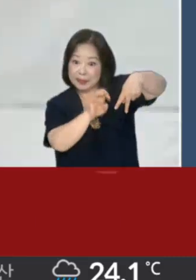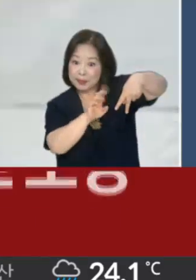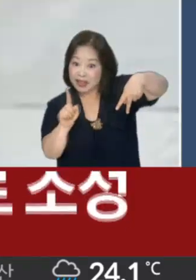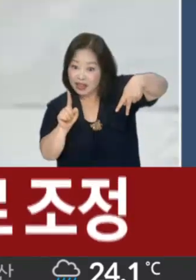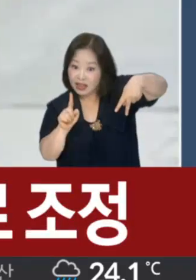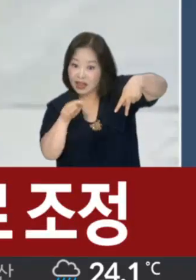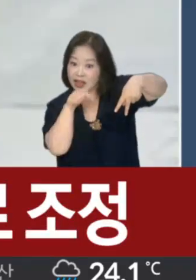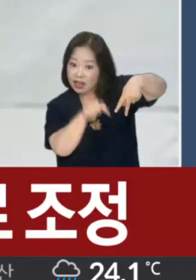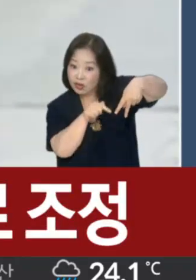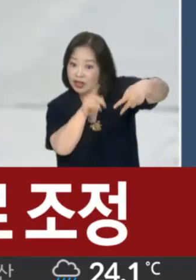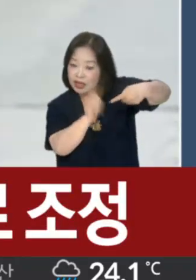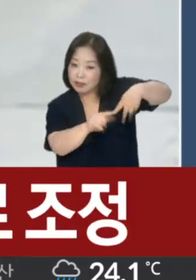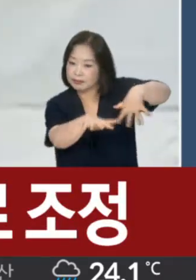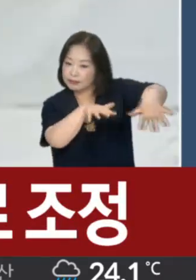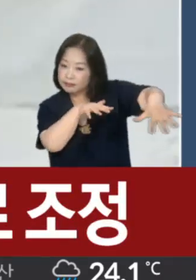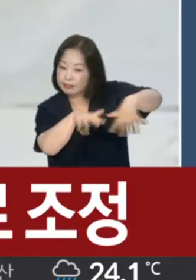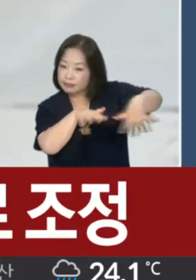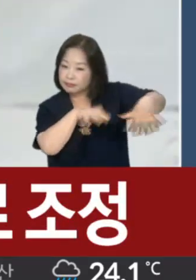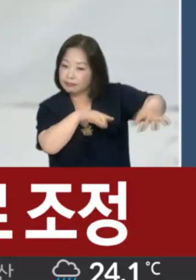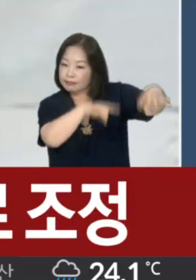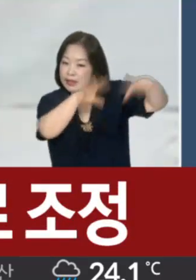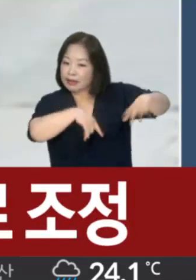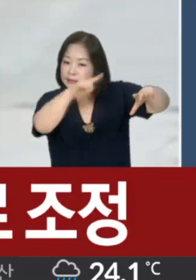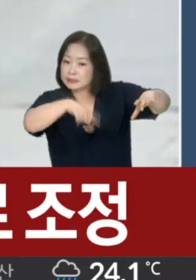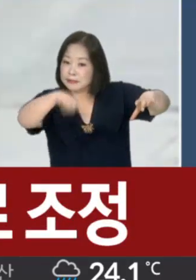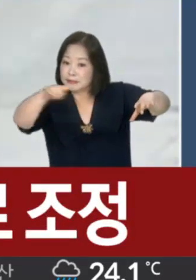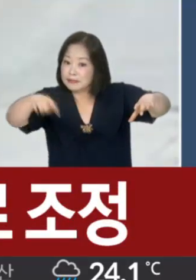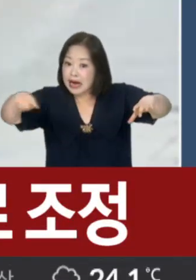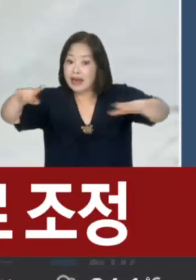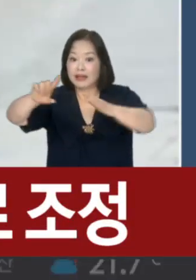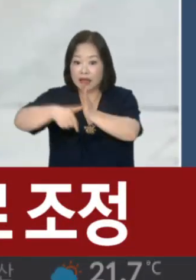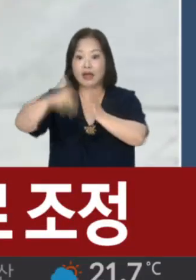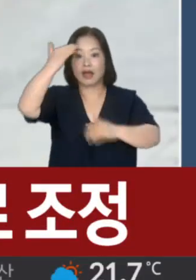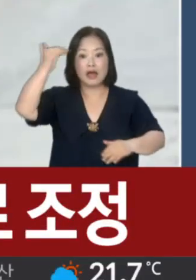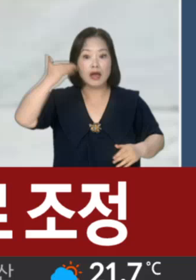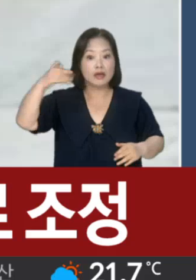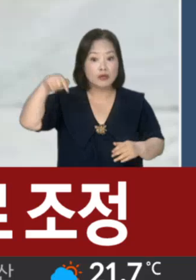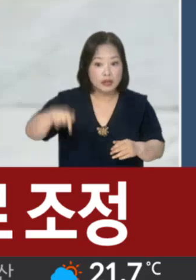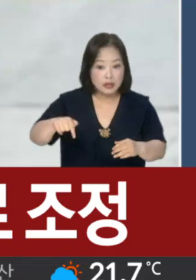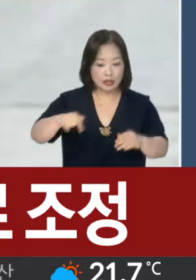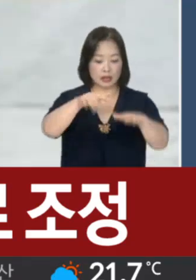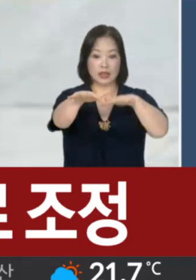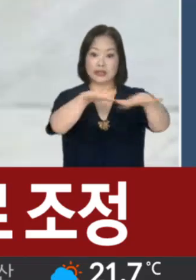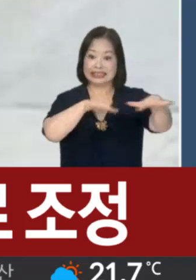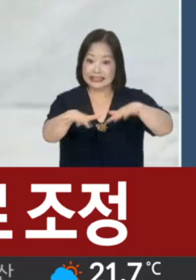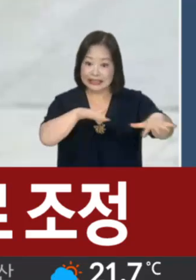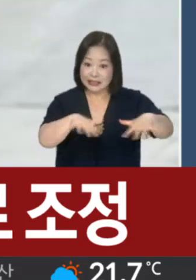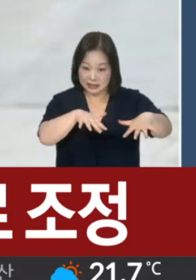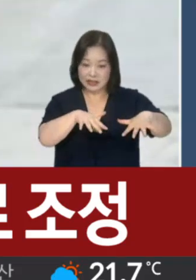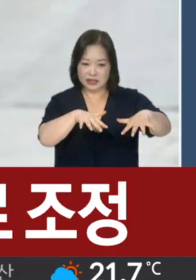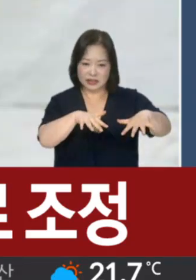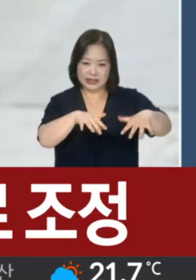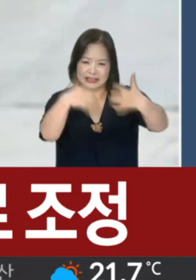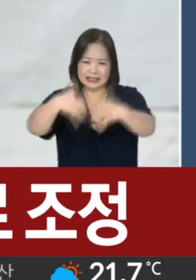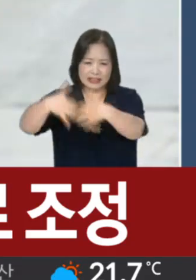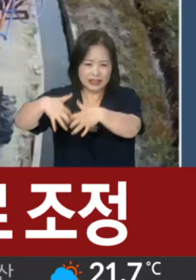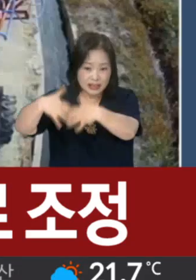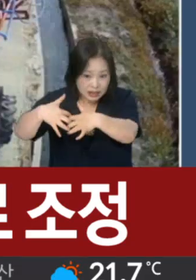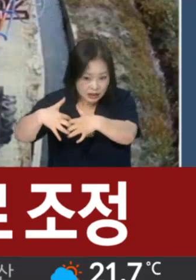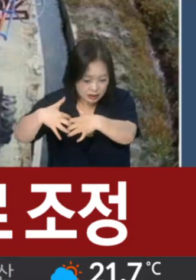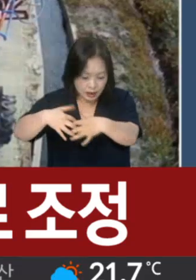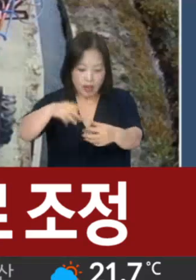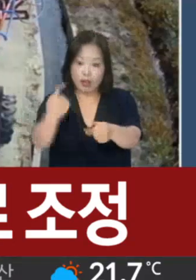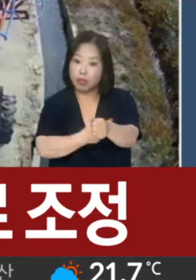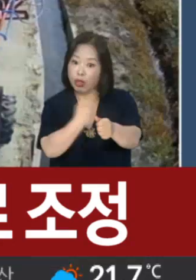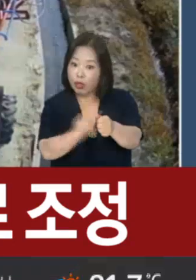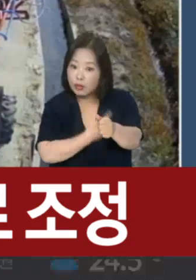형태의 이 파동이 도착을 하기 때문에 지금 이제 우리나라 같은 경우 이제 지진 감식 이런 계측 장비를 통해서